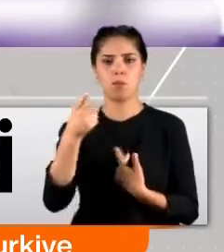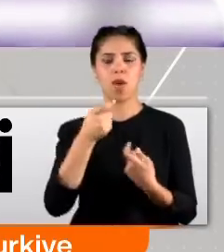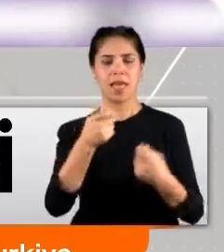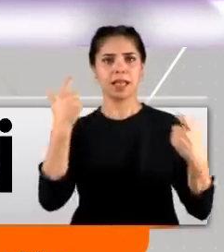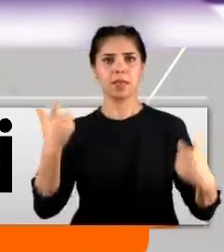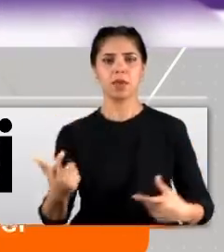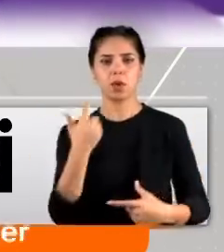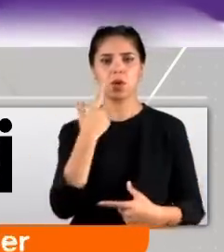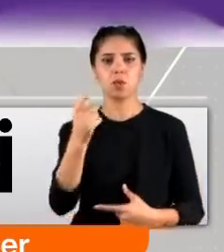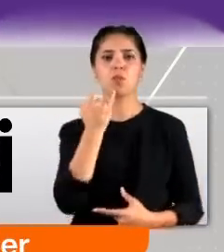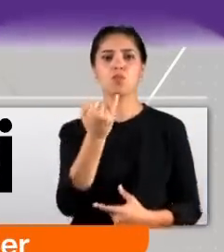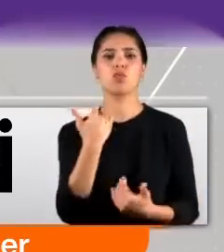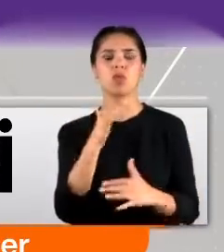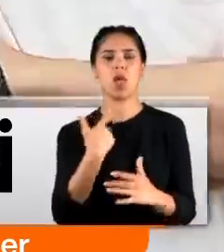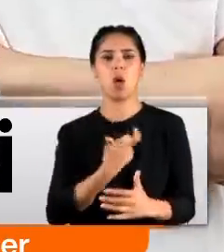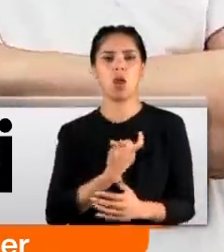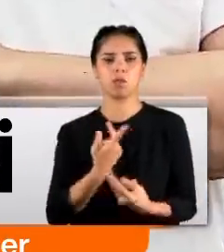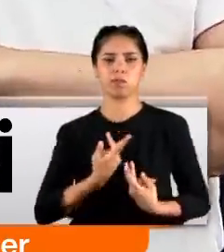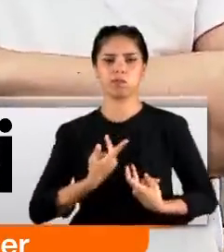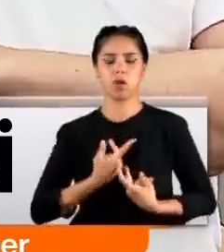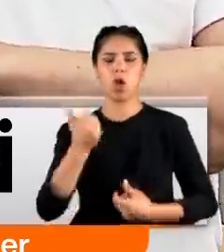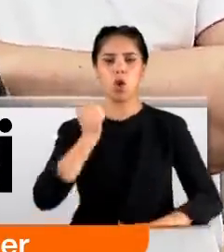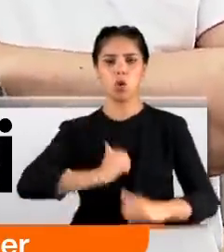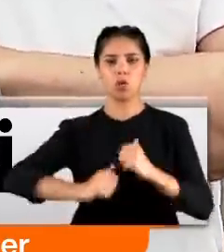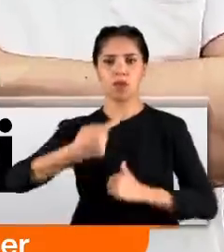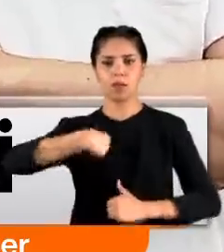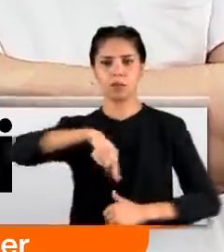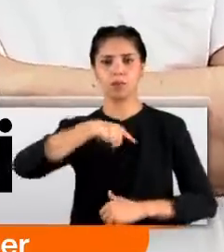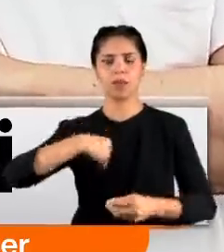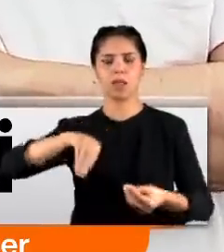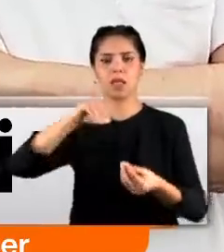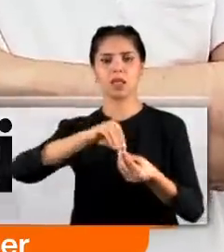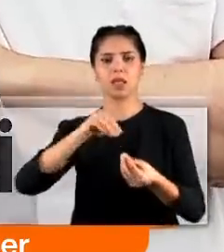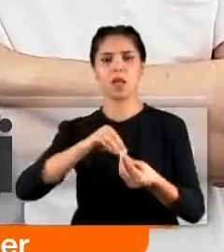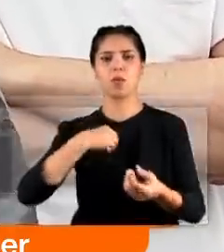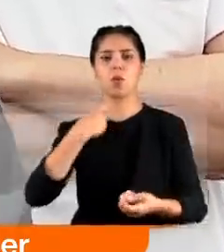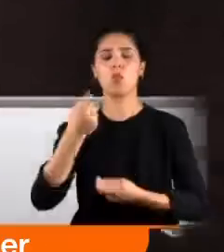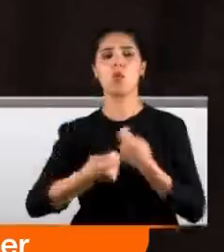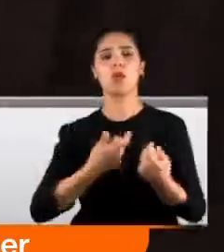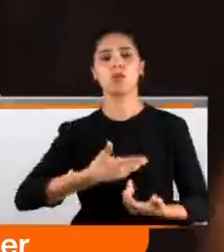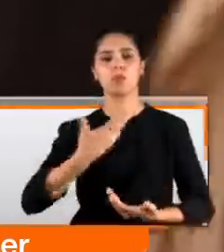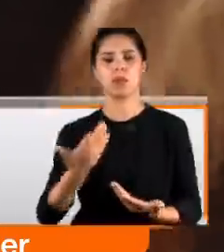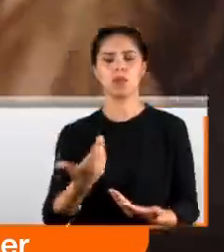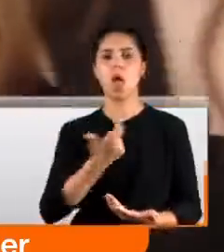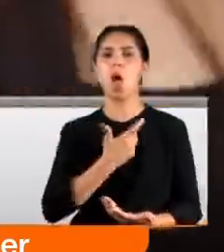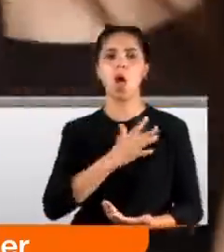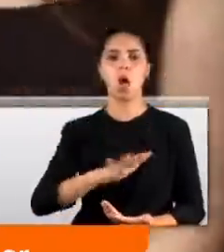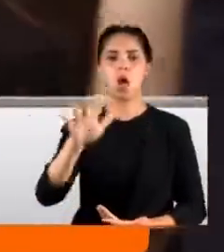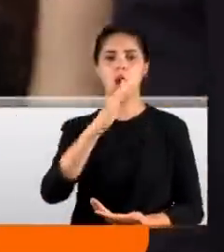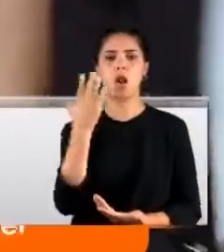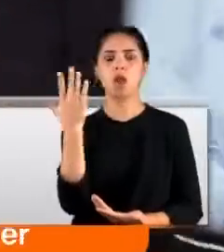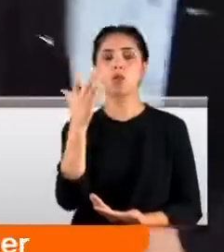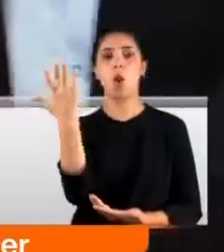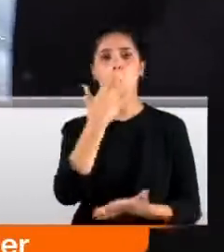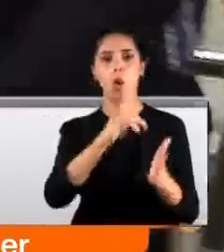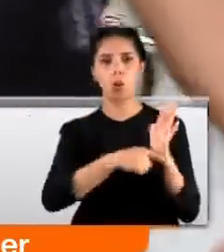kurumu. Biz onların müşterisi değiliz, öğrencisiyiz. Üniversitemizin bize yaptığı faiz zamlarla uğraşmak istemiyoruz. Öğrenciler okul yönetimiyle